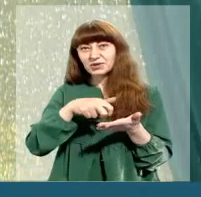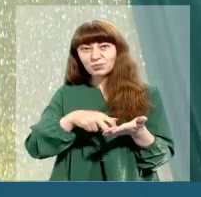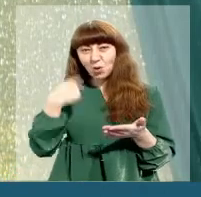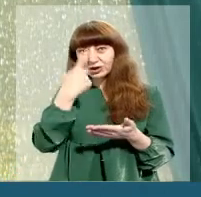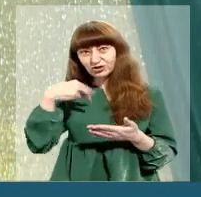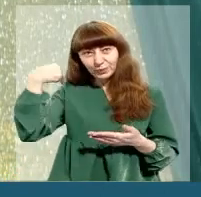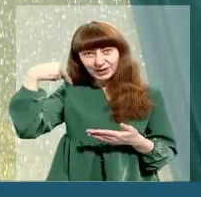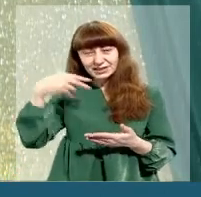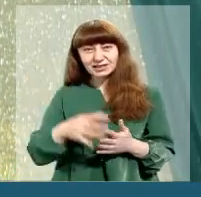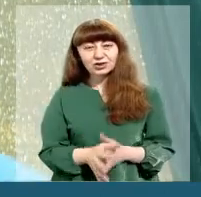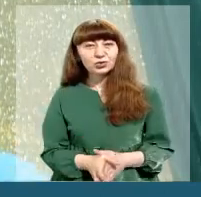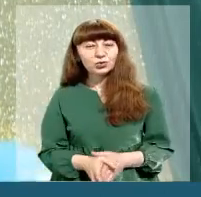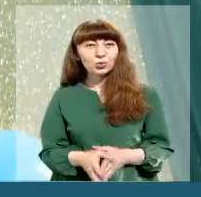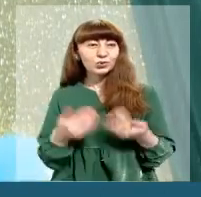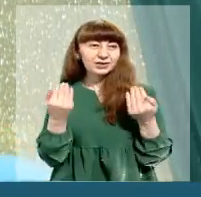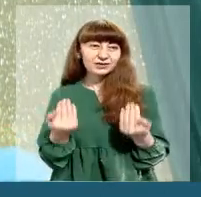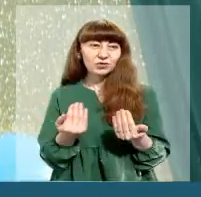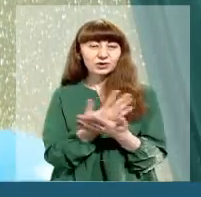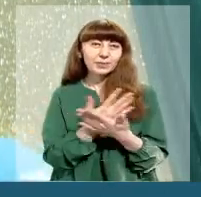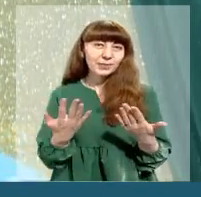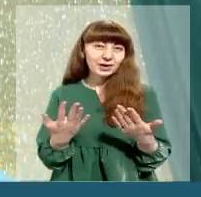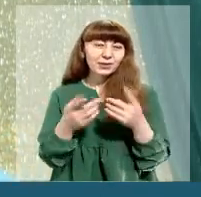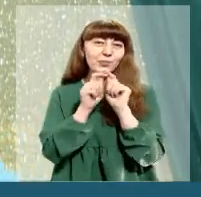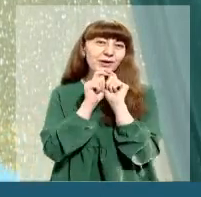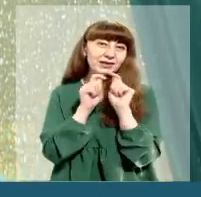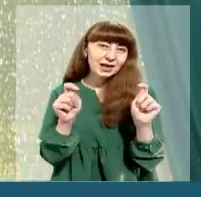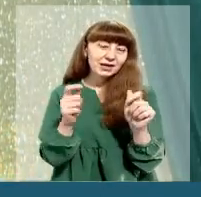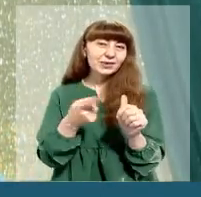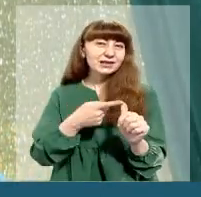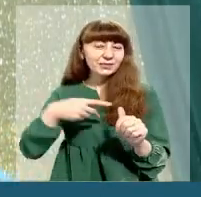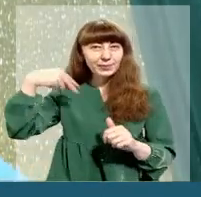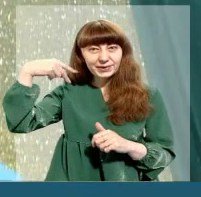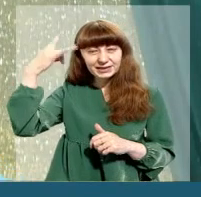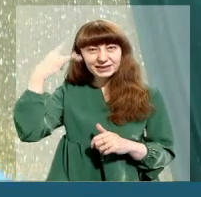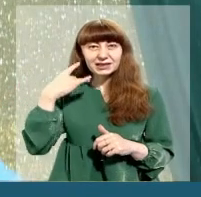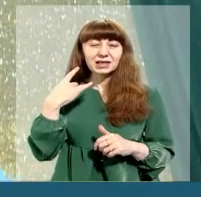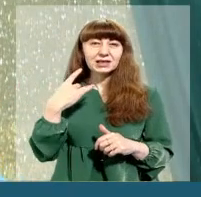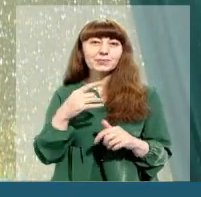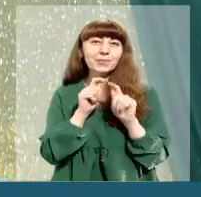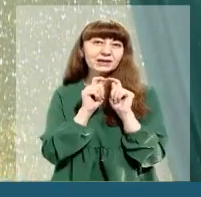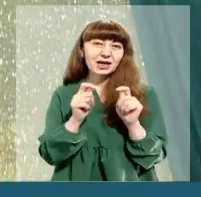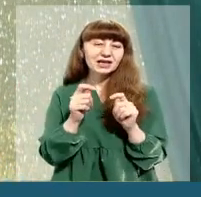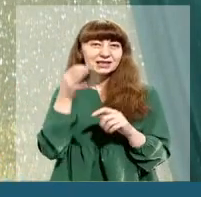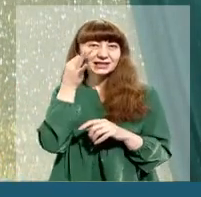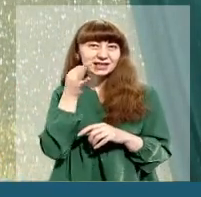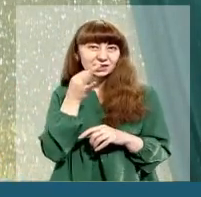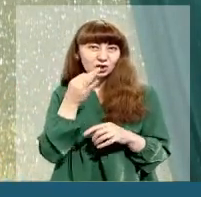И сегодня мы подарим от имени главы государства подарки,